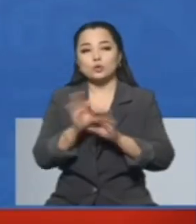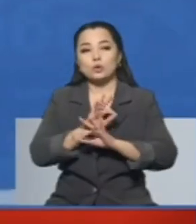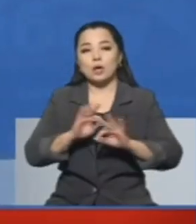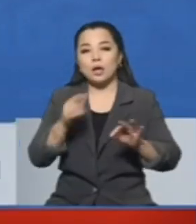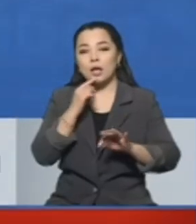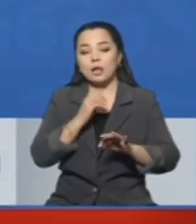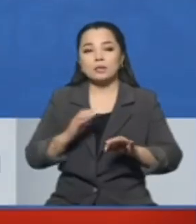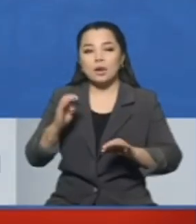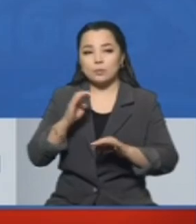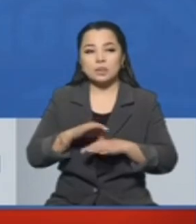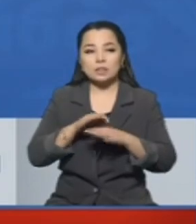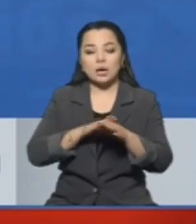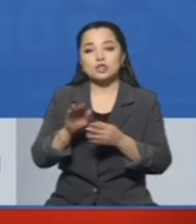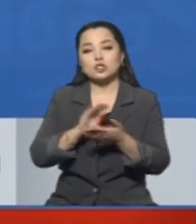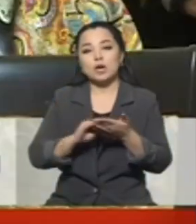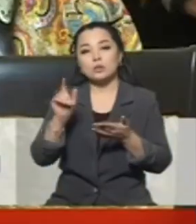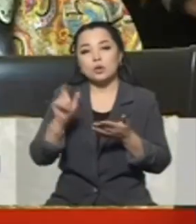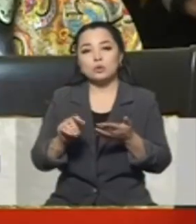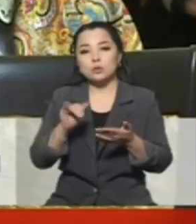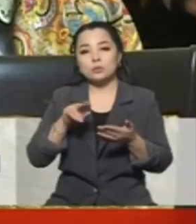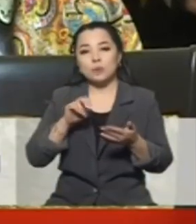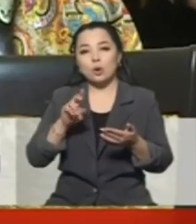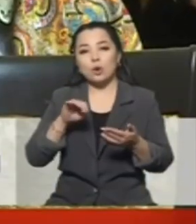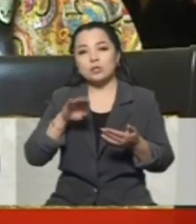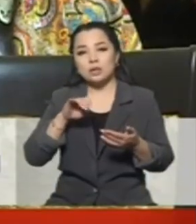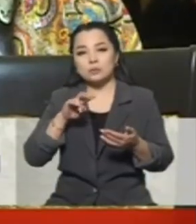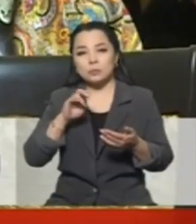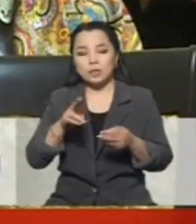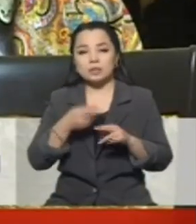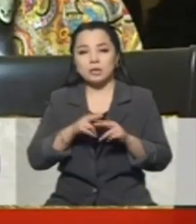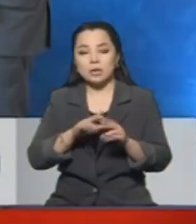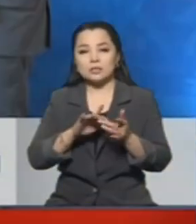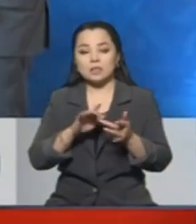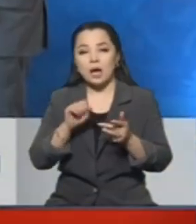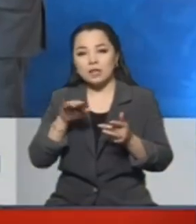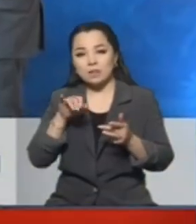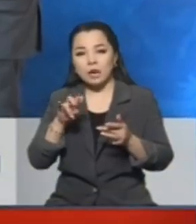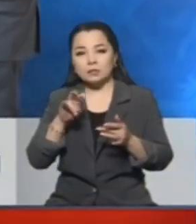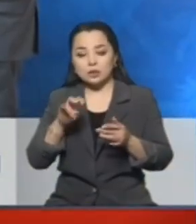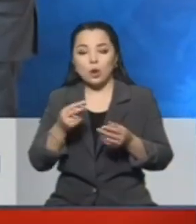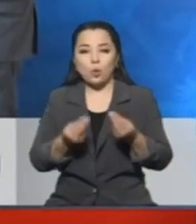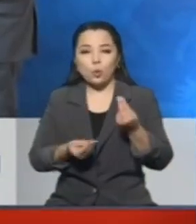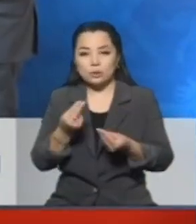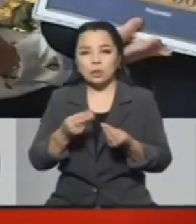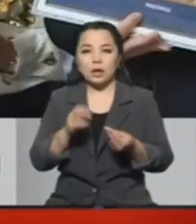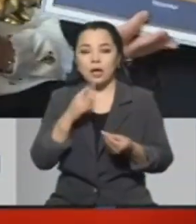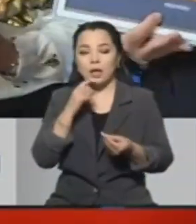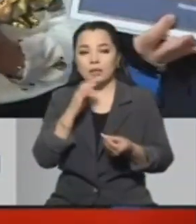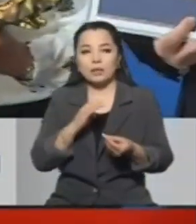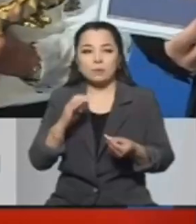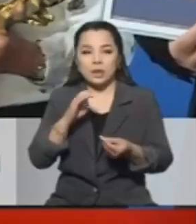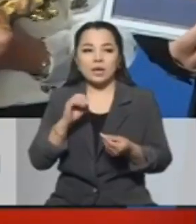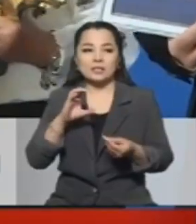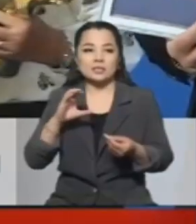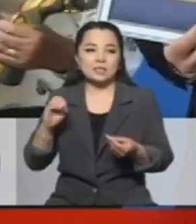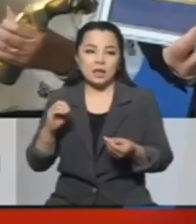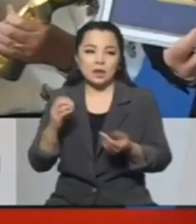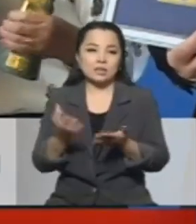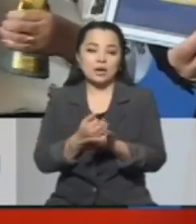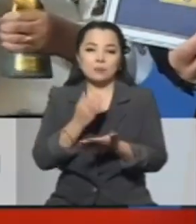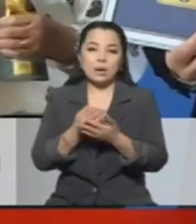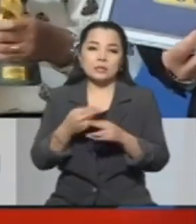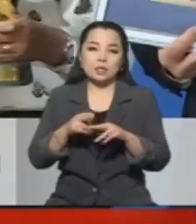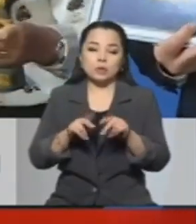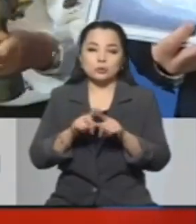әдеби сын аталымын жазушы Жүсіпбек Қорғасбек Сайтанның ойыны әдеби эссесі үшін еншіледі. Ал үздік